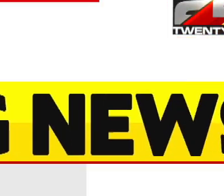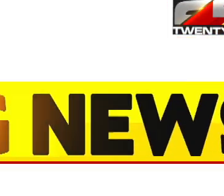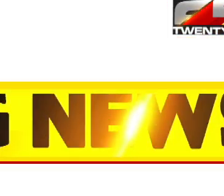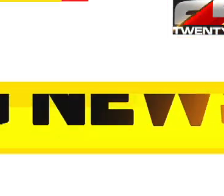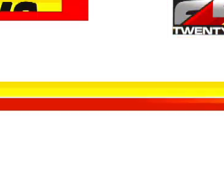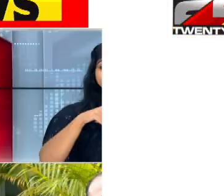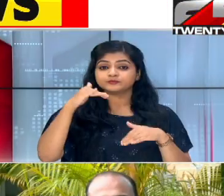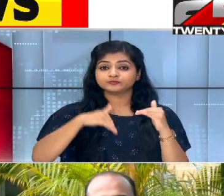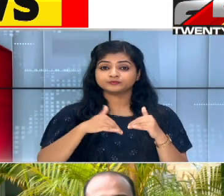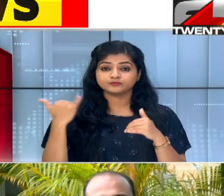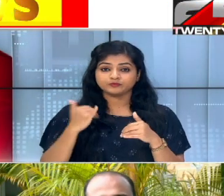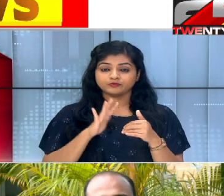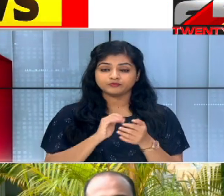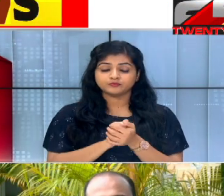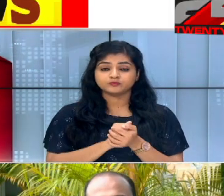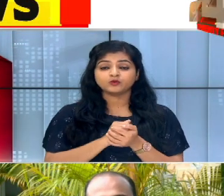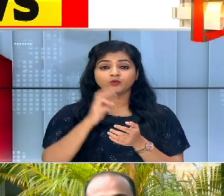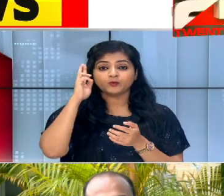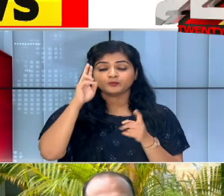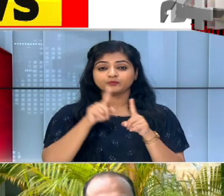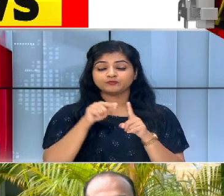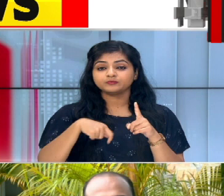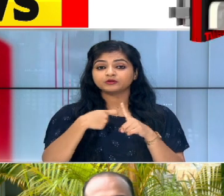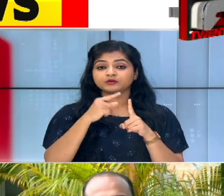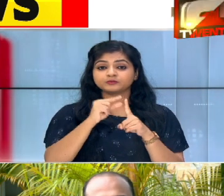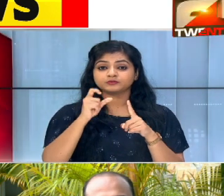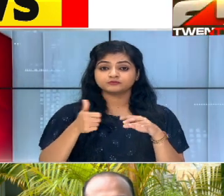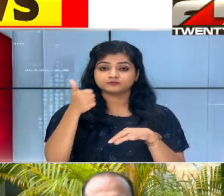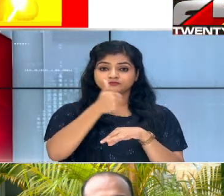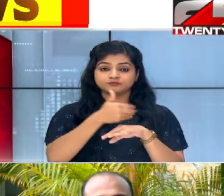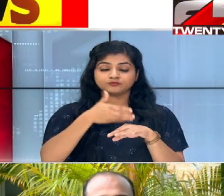ഉൾപ്പെടെ വരാനിരിക്കുകയാണ്. വളരെ ആഗ്രഹത്തോടെയാണ് അദ്ദേഹം കെ പി സി സിയുടെ അധ്യക്ഷനായത്.